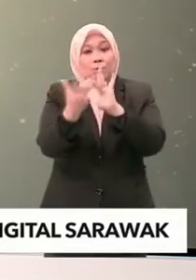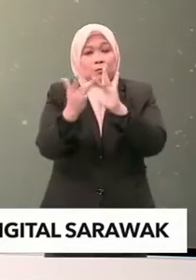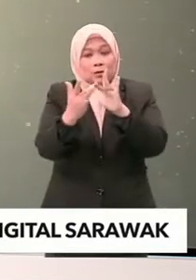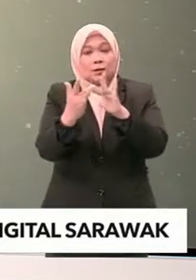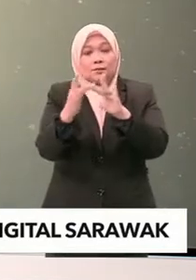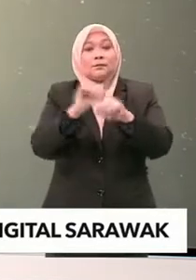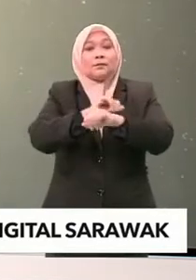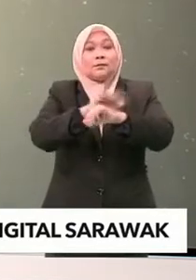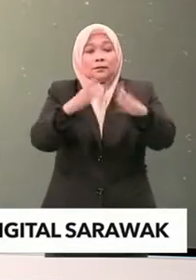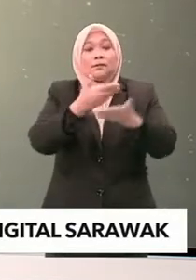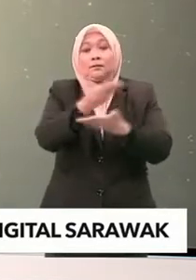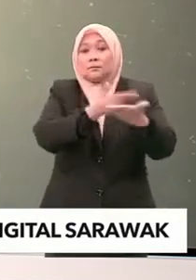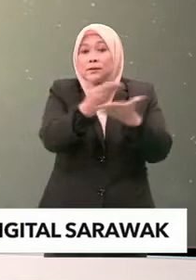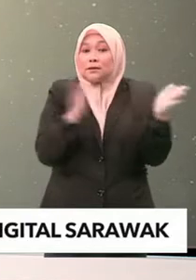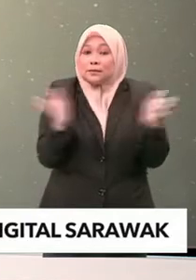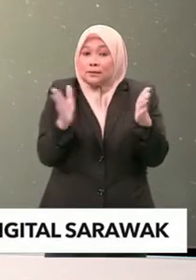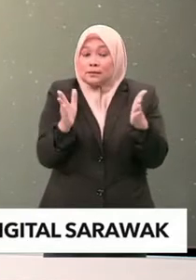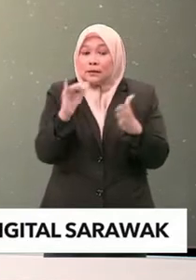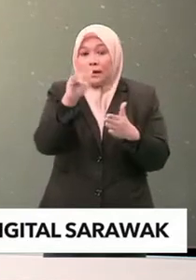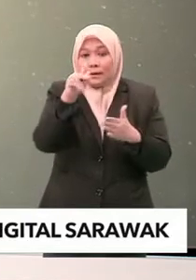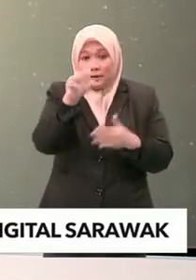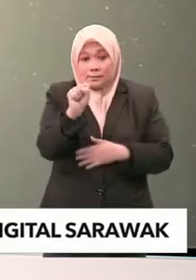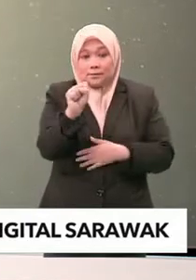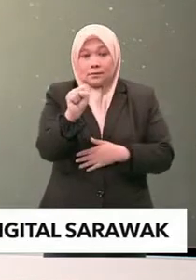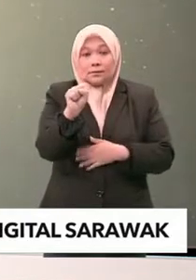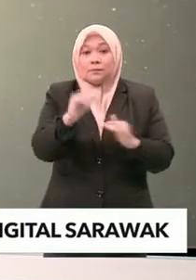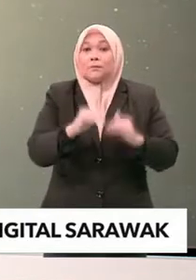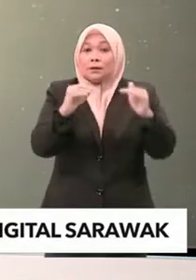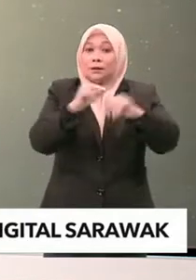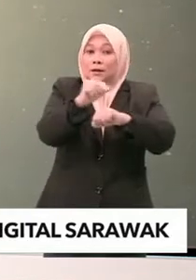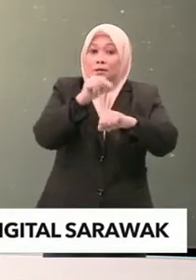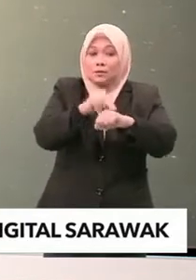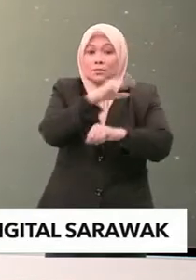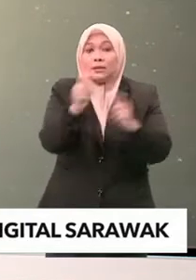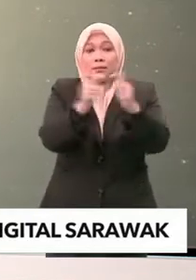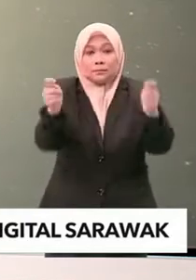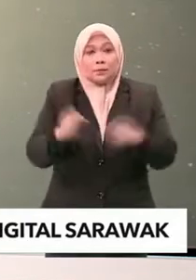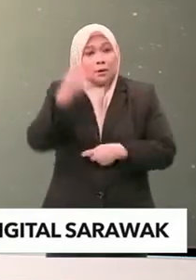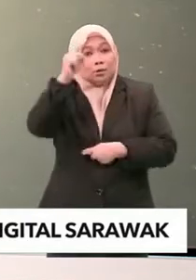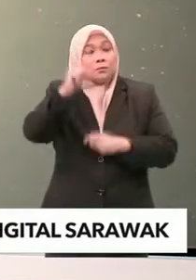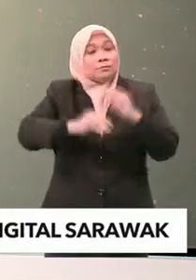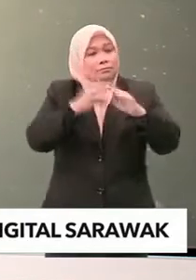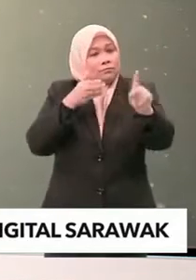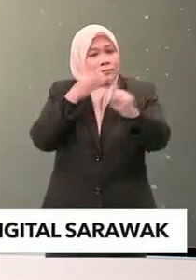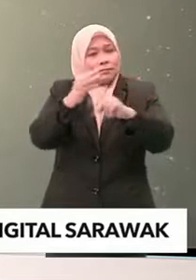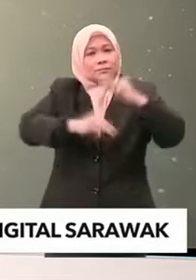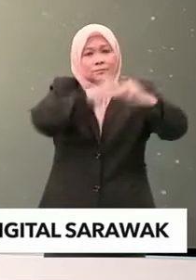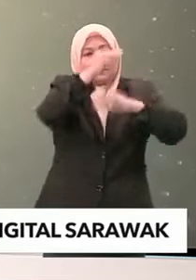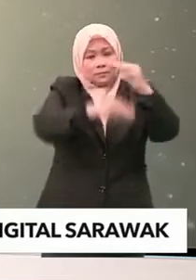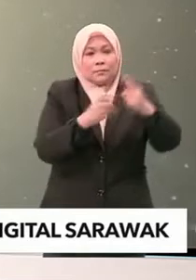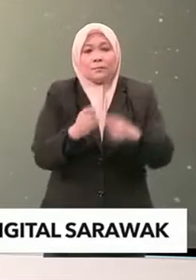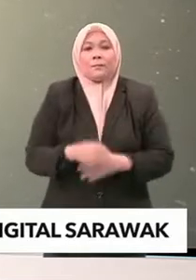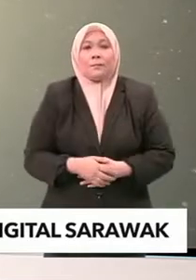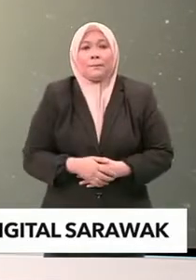jaringan perniagaan perusahaan kecil dan sederhana PKS di peringkat nasional dan tempatan bagi memacu kemajuan syarikat startups.